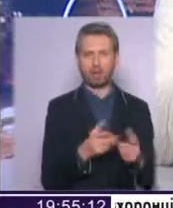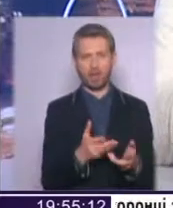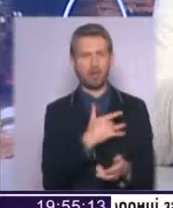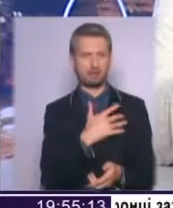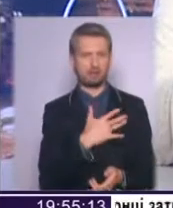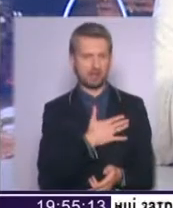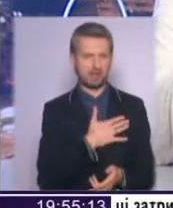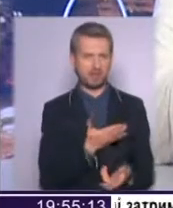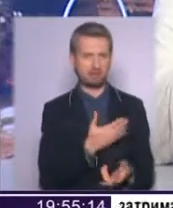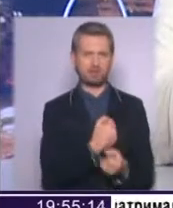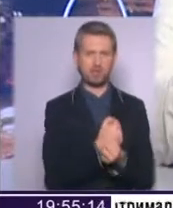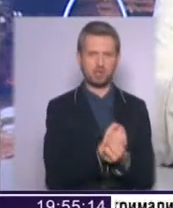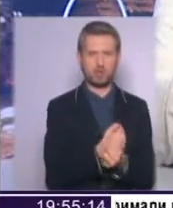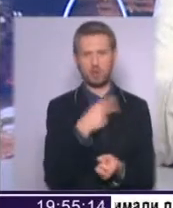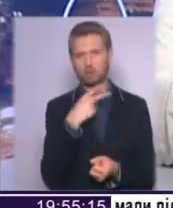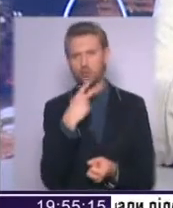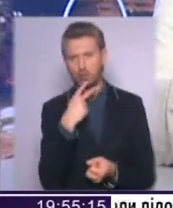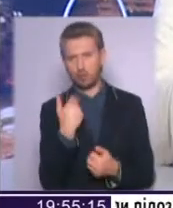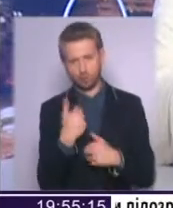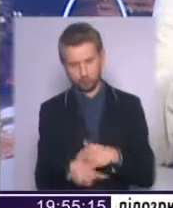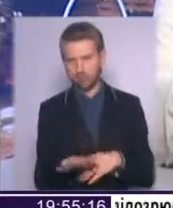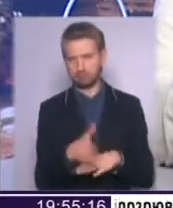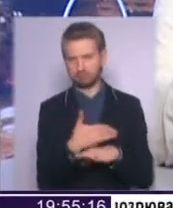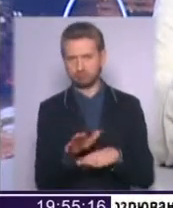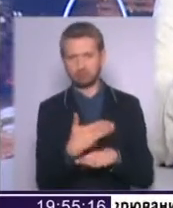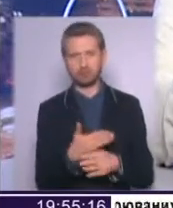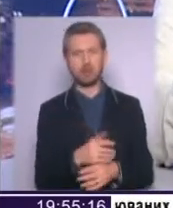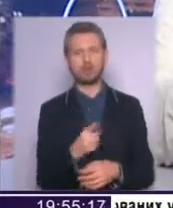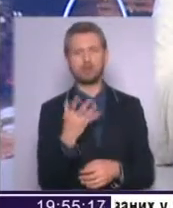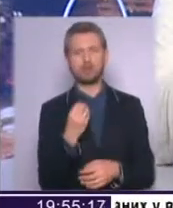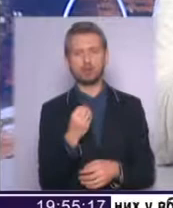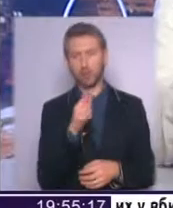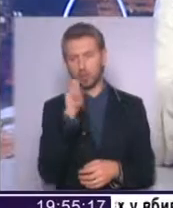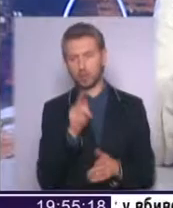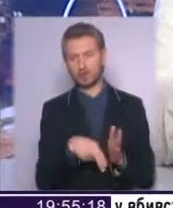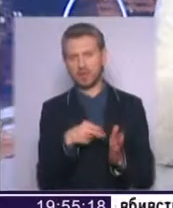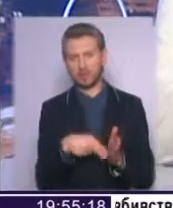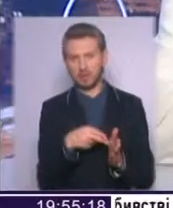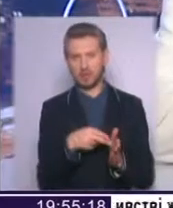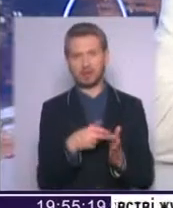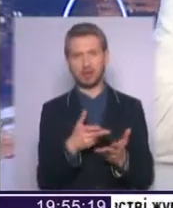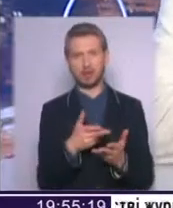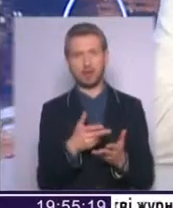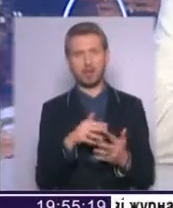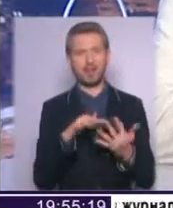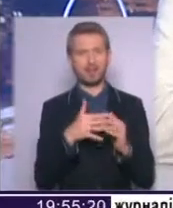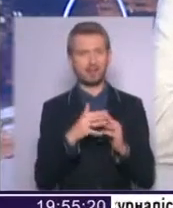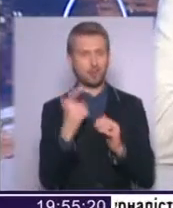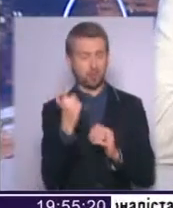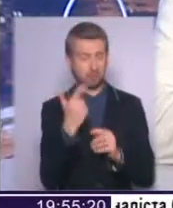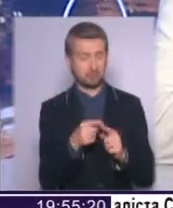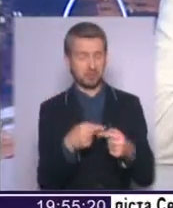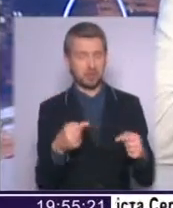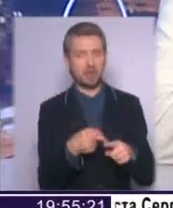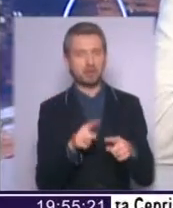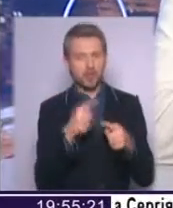тютюнову вже роздерибанили, що там ще, Укрзалізниці, Лізоспі і так далі. Ну, це очевидно є